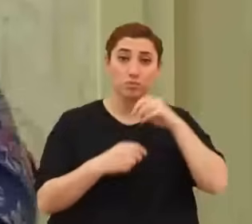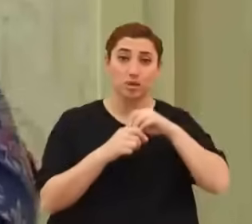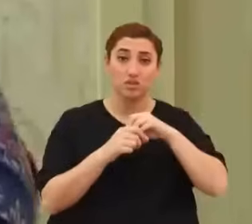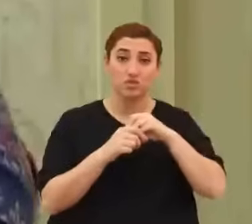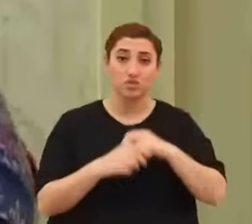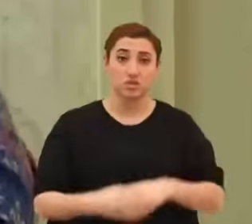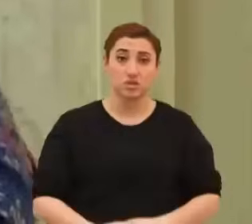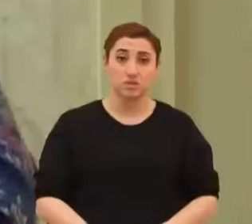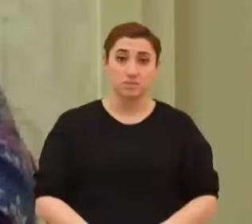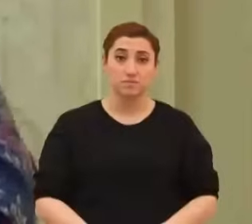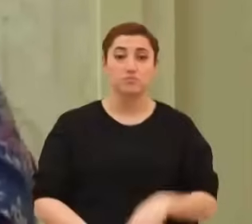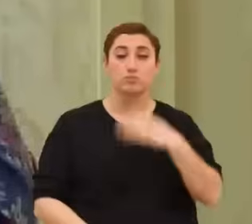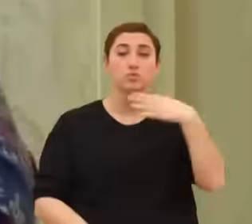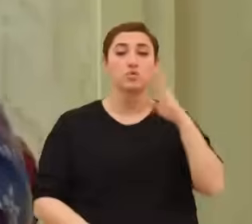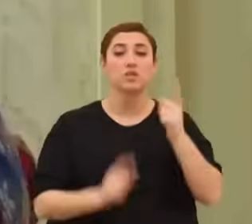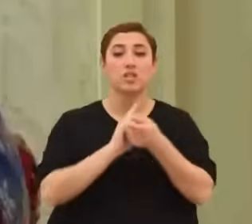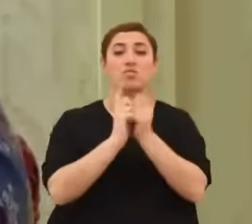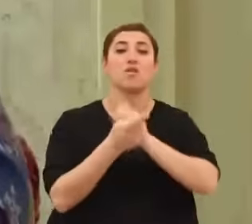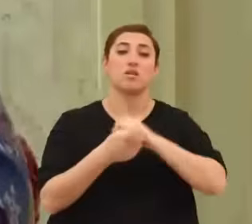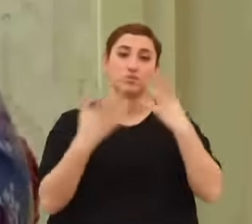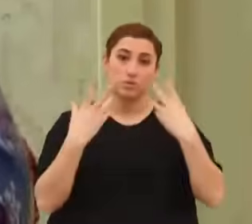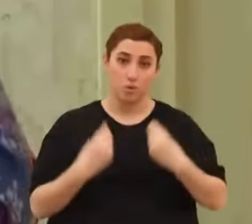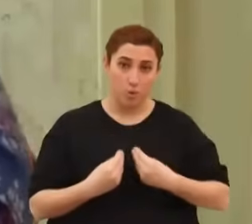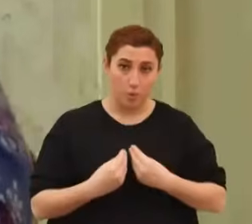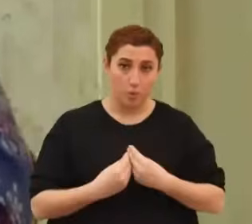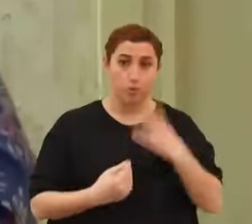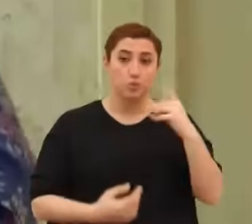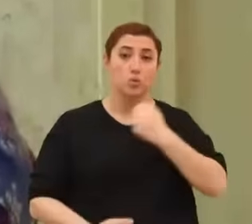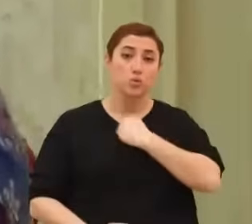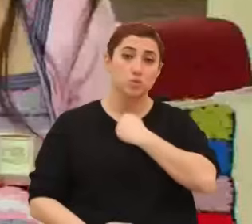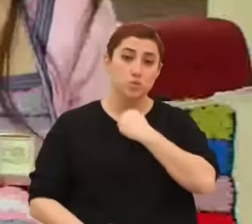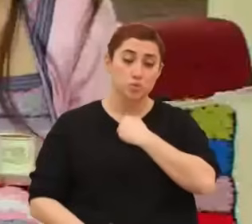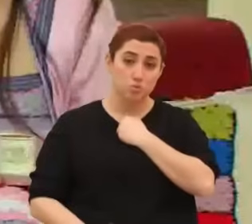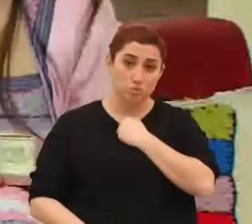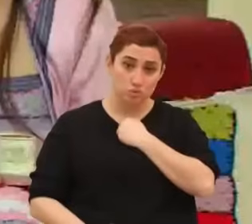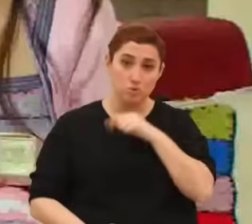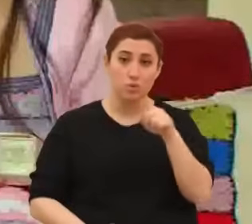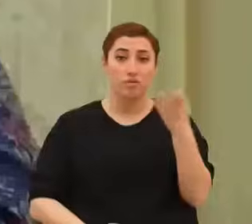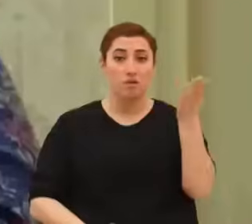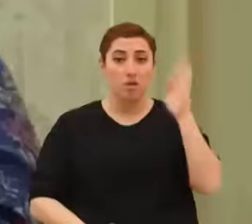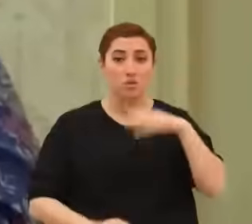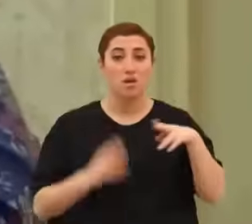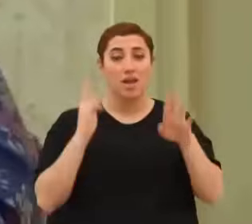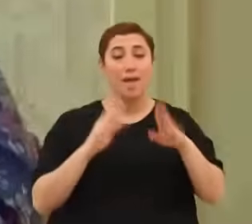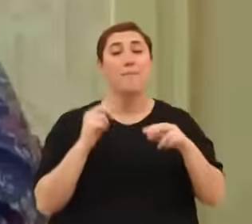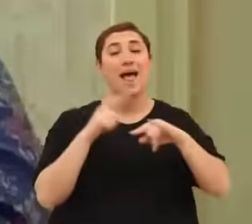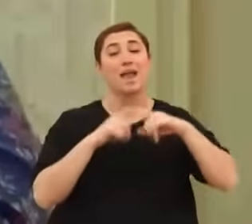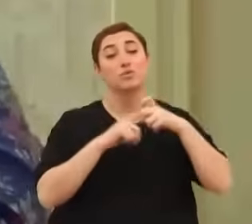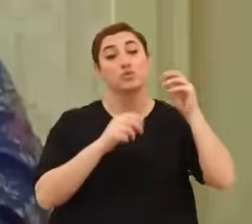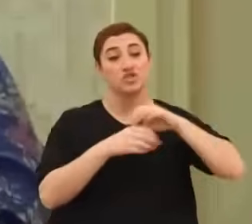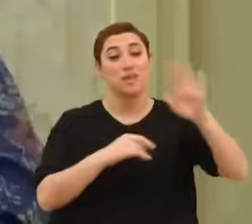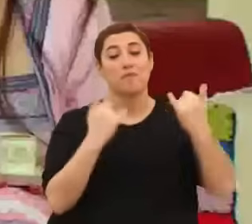bulmaya? Yok canım, tam tersi. Çok üzülmüş. Ondan sonra hem Ergun için